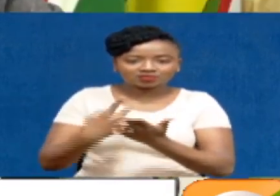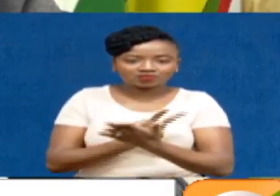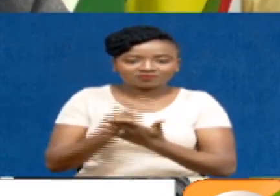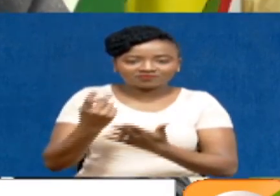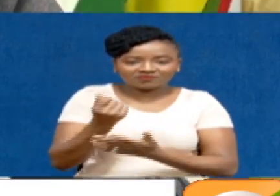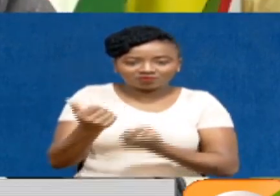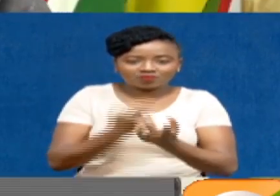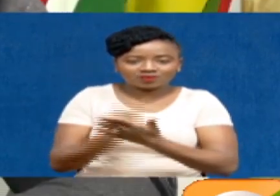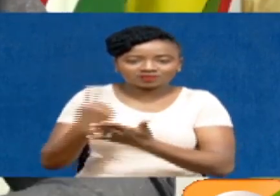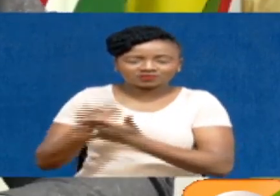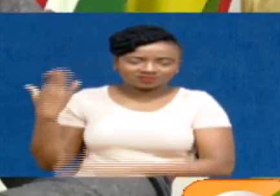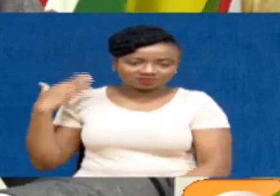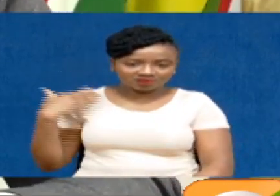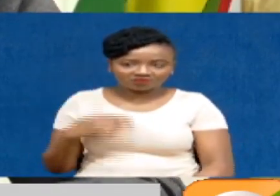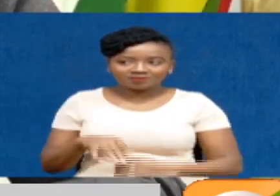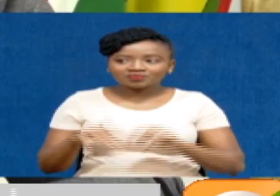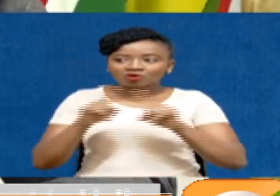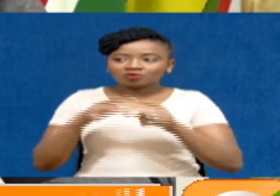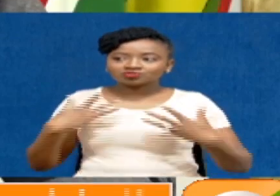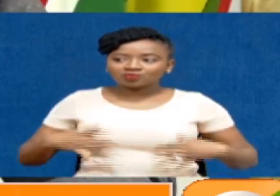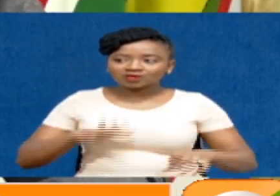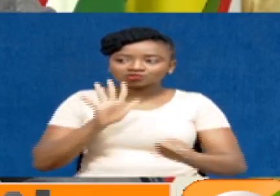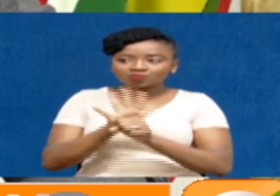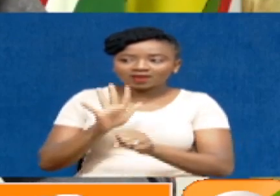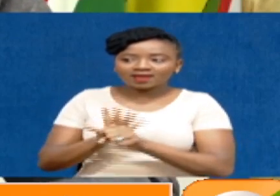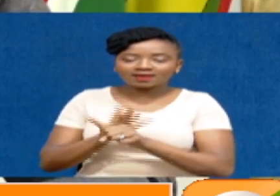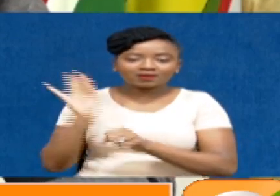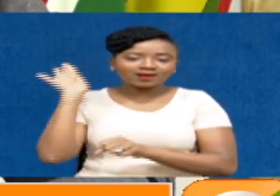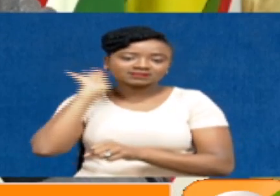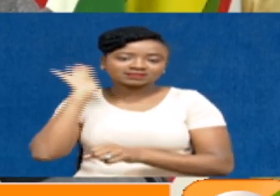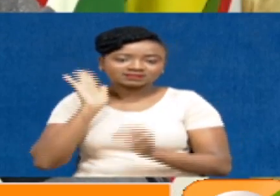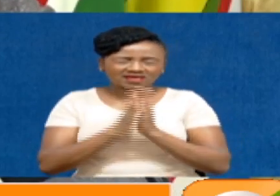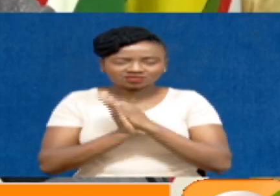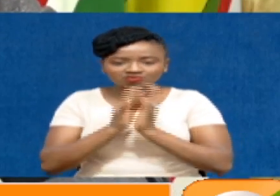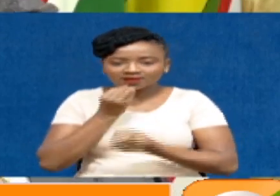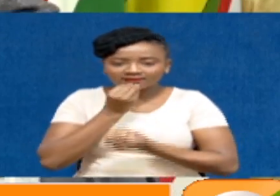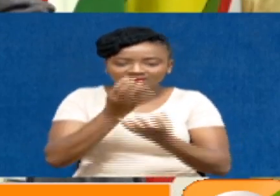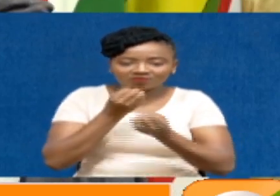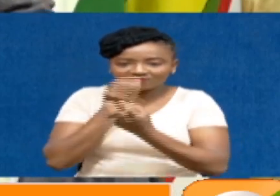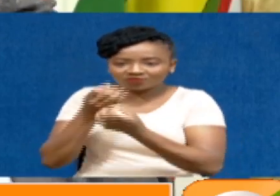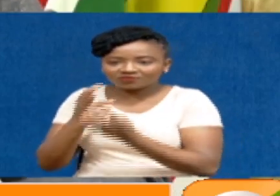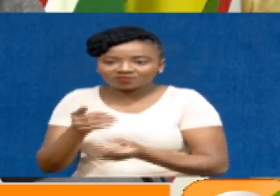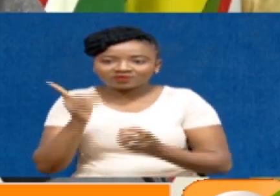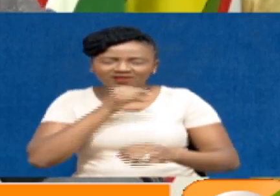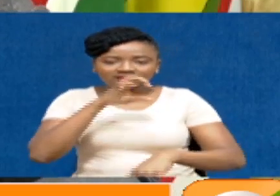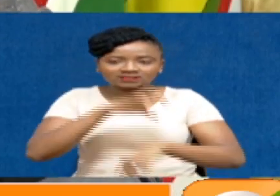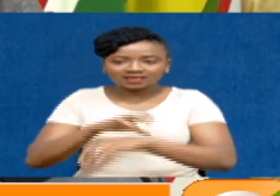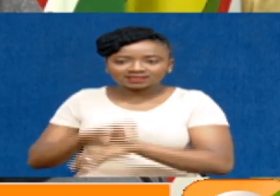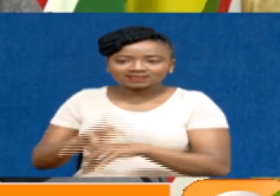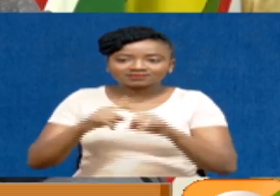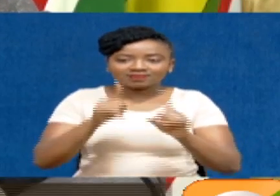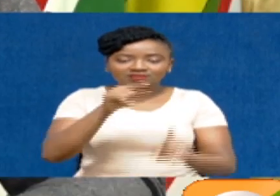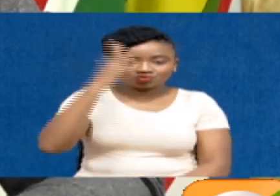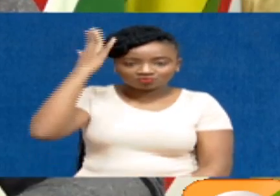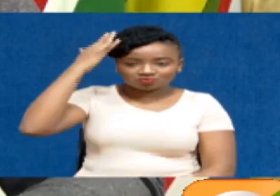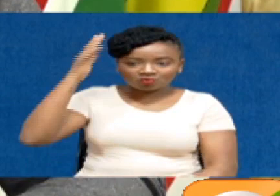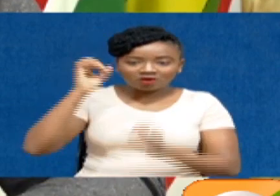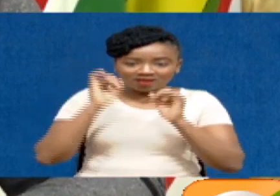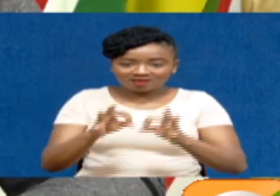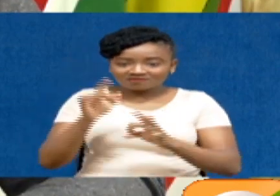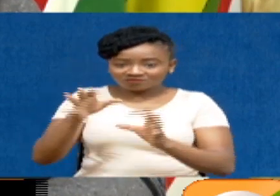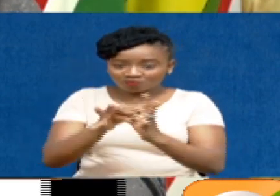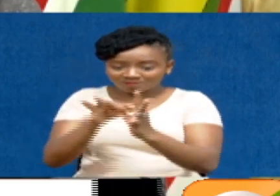Watu wengi wanaambiwa, watu hao wengi, lakini unajua usipowachana na Ruto,